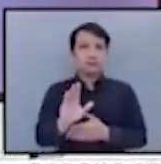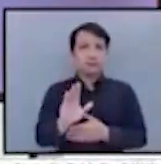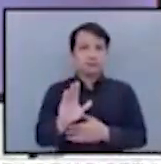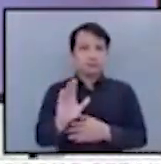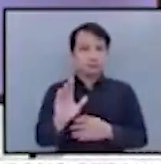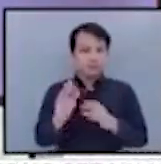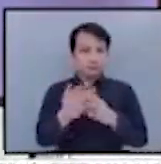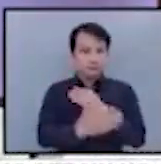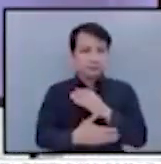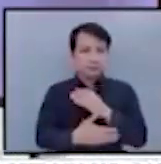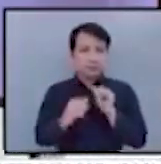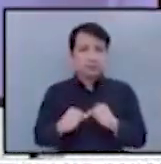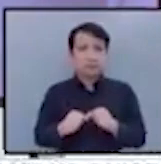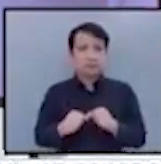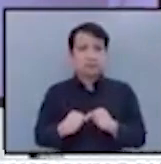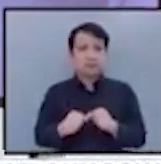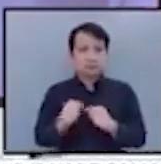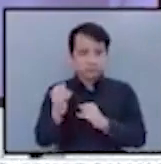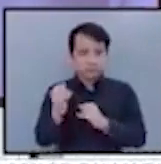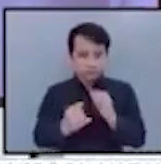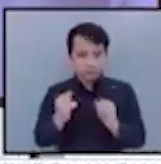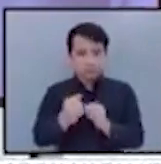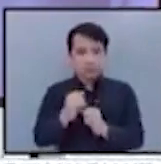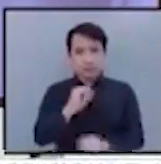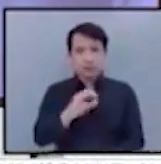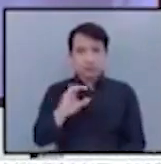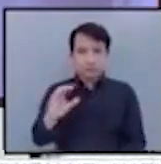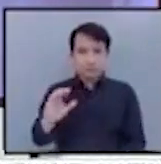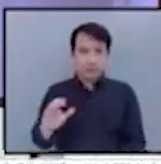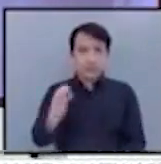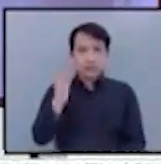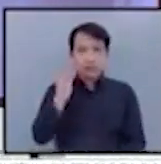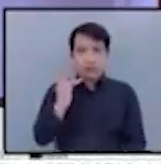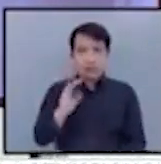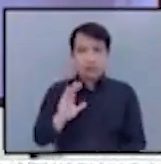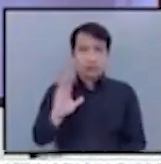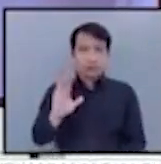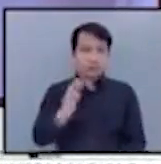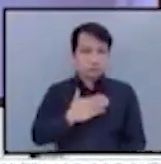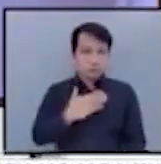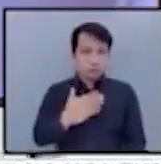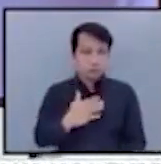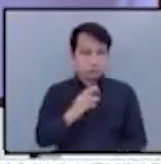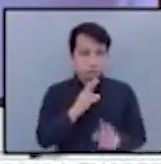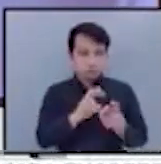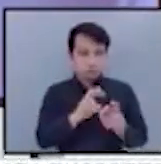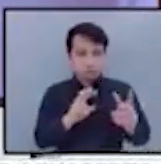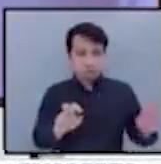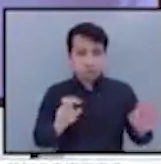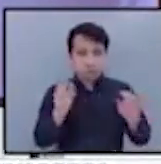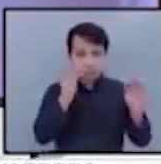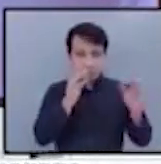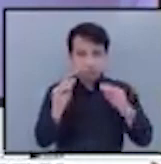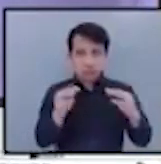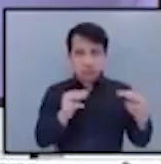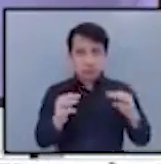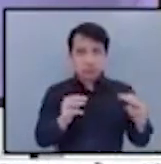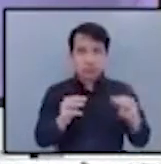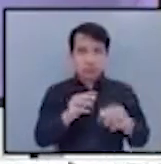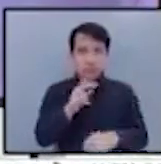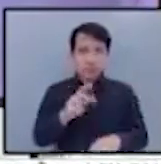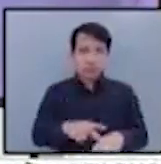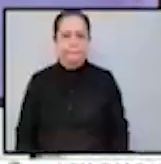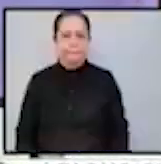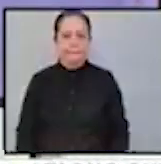isyu sa International Criminal Court. Ito'y kaugnay pa rin sa hiling na investigasyon sa war on drugs sa Pilipinas. Buwelta naman ni